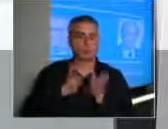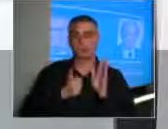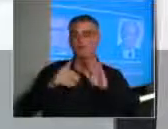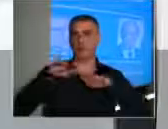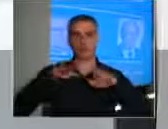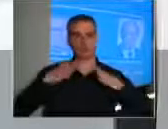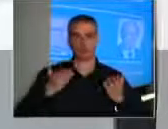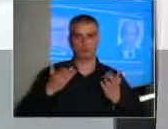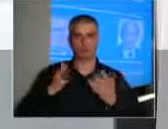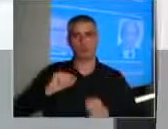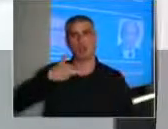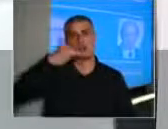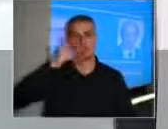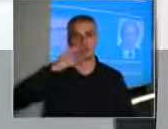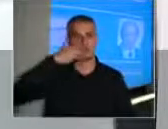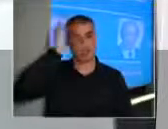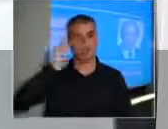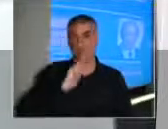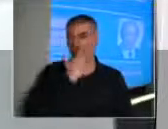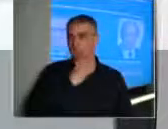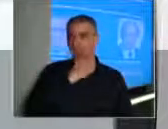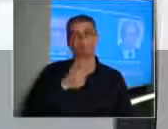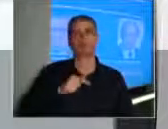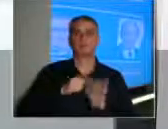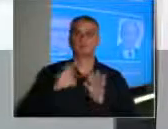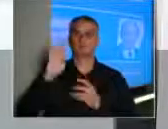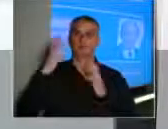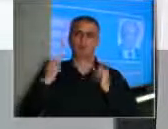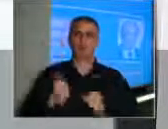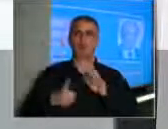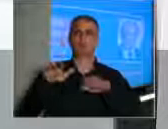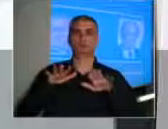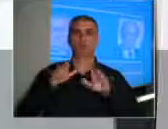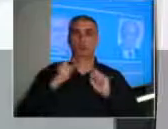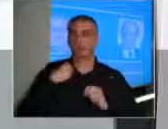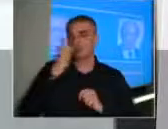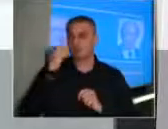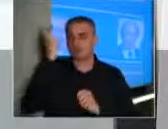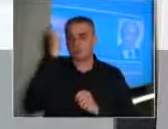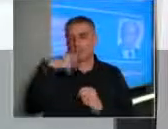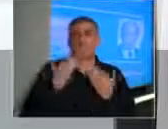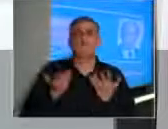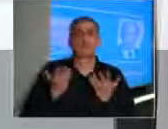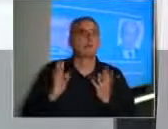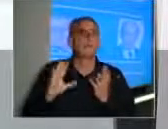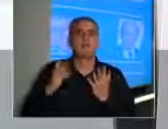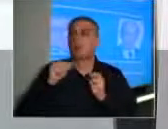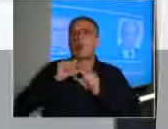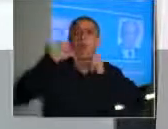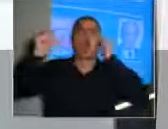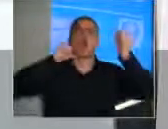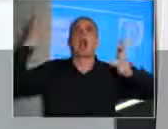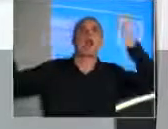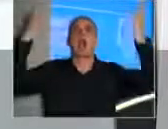ממשלה ללפיד וגנץ, ולכן נתניהו ראש הממשלה הבא. הדרך, אני מנסה לפענח למה הגוולד